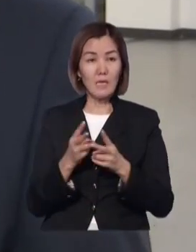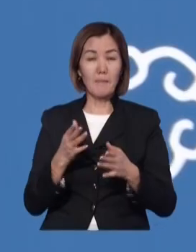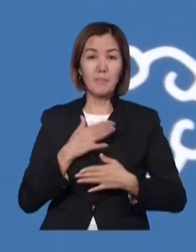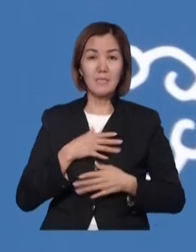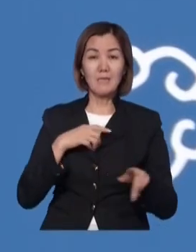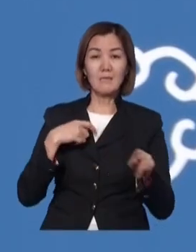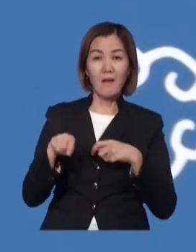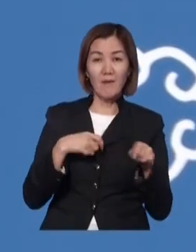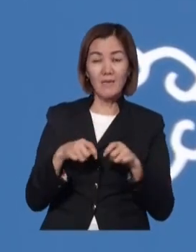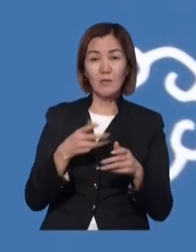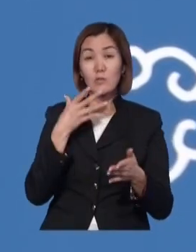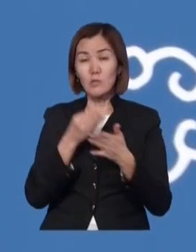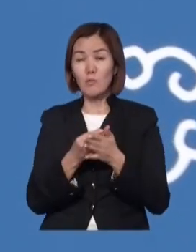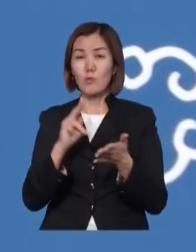тауар